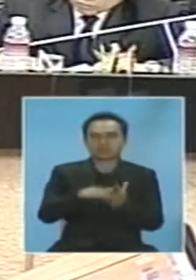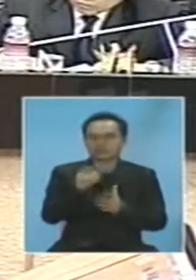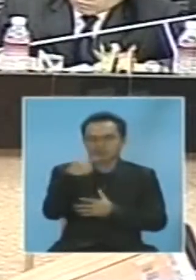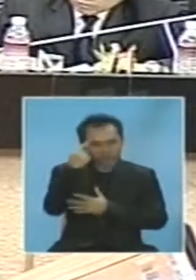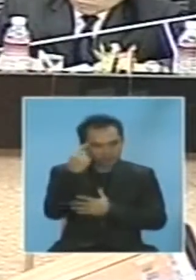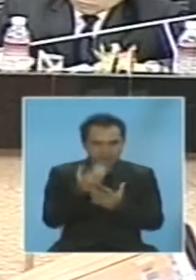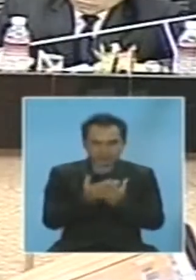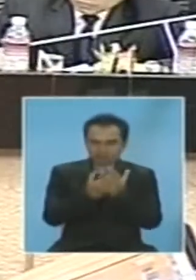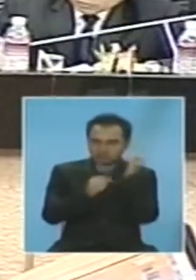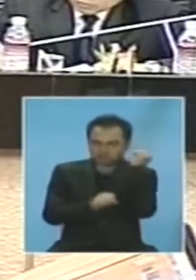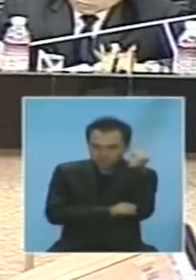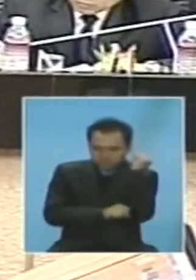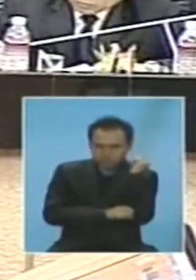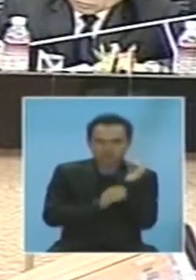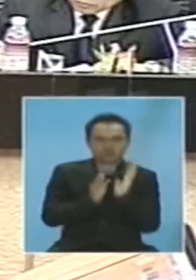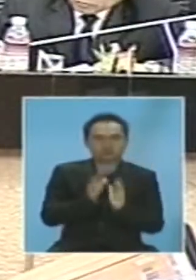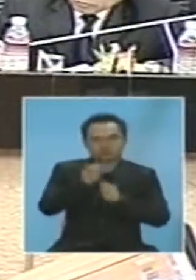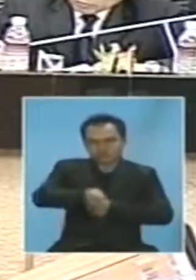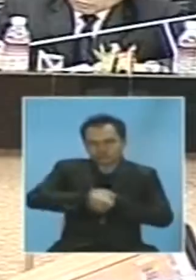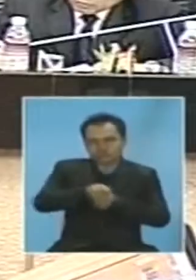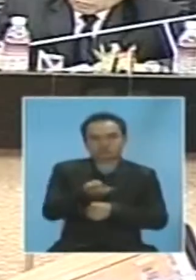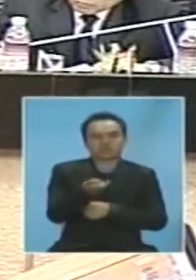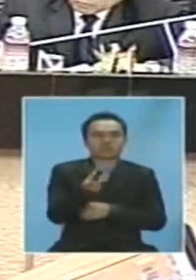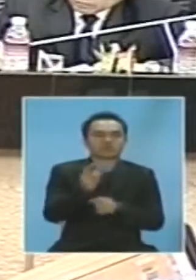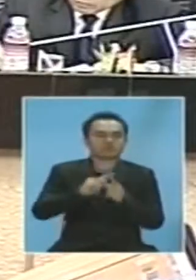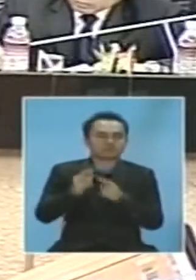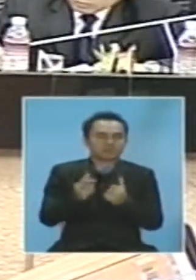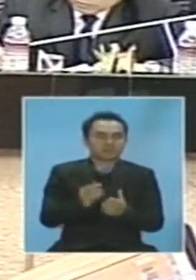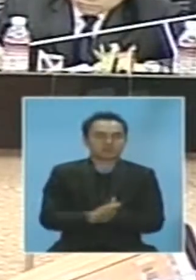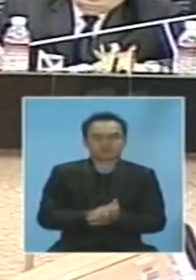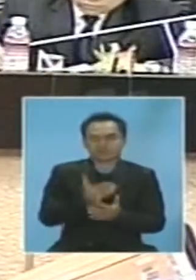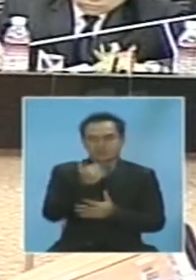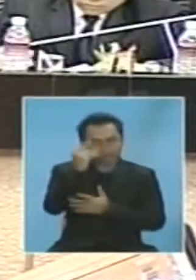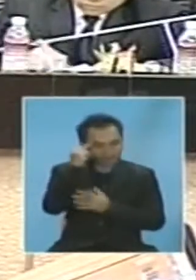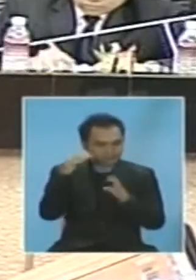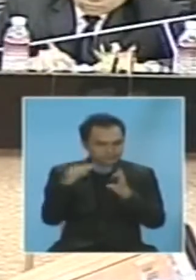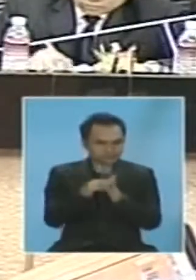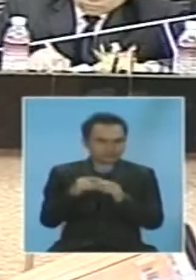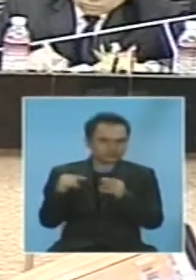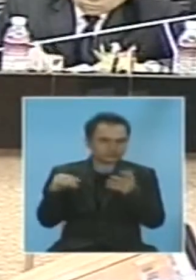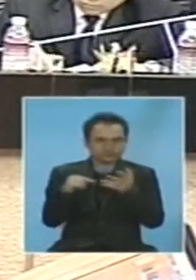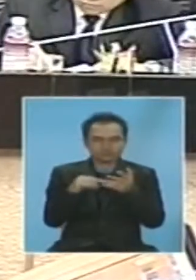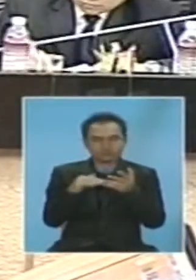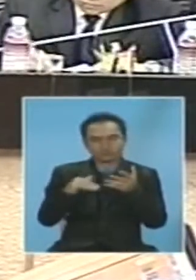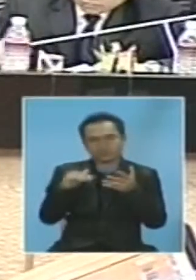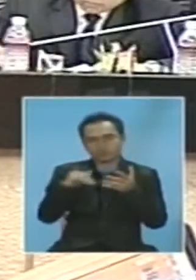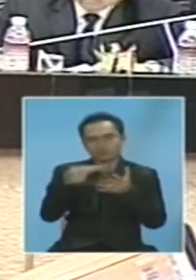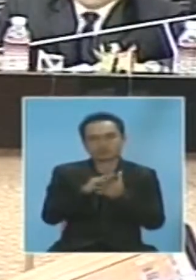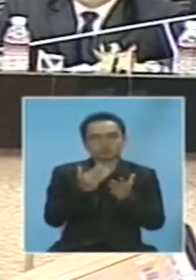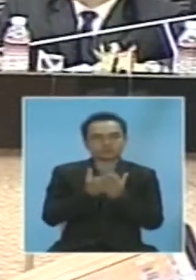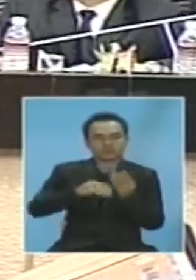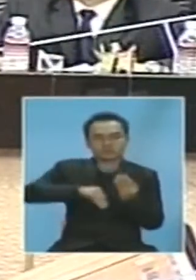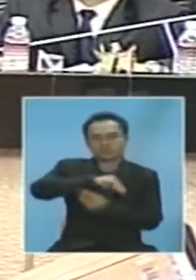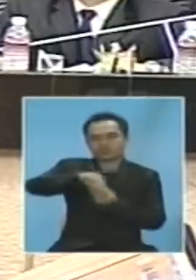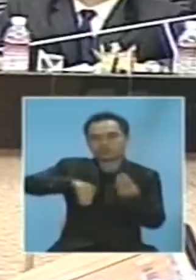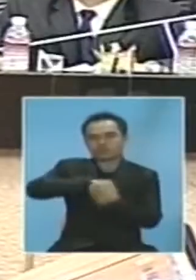ายได้น้อยก็คือชาวนาผู้ผลิตข้าวแล้วก็นำไปสู่การใช้จ่ายที่ต่อเนื่องเป็นเงินทุนหมุนเ